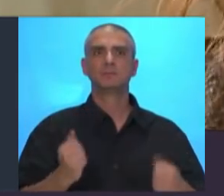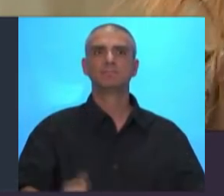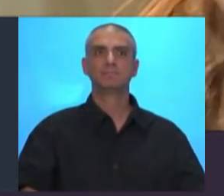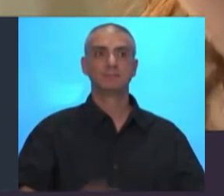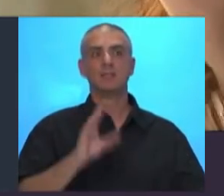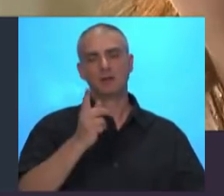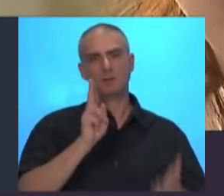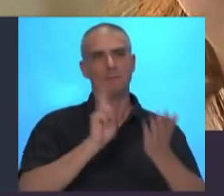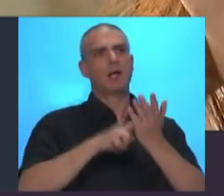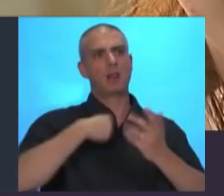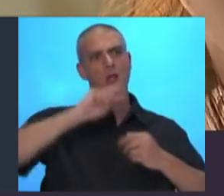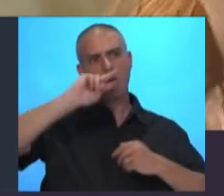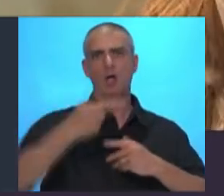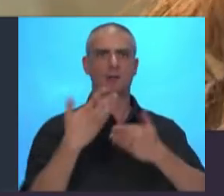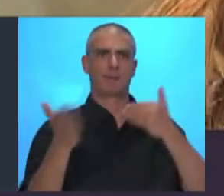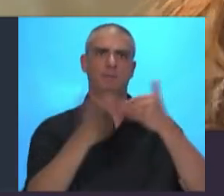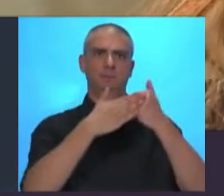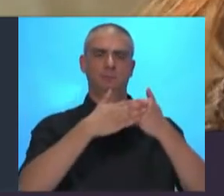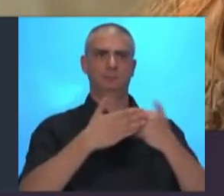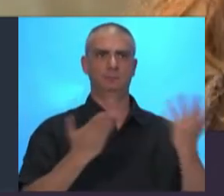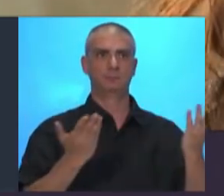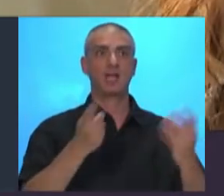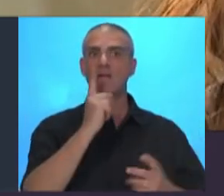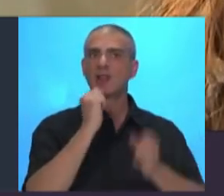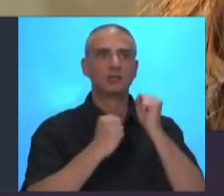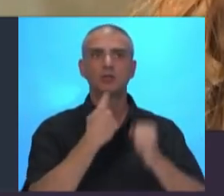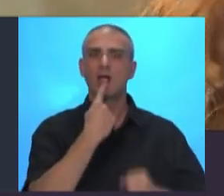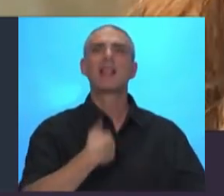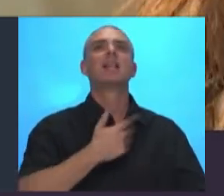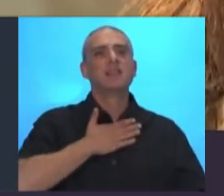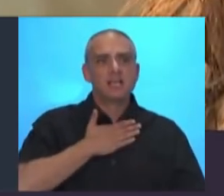שמגיע לנו להתחתן. אבל קשה להם להגיד